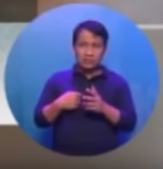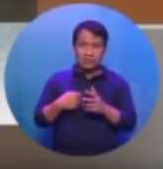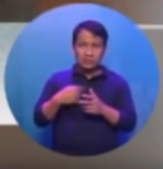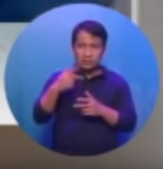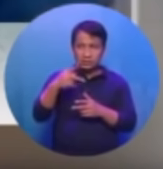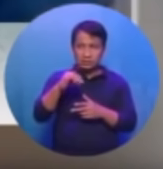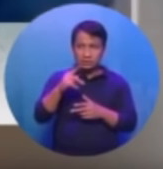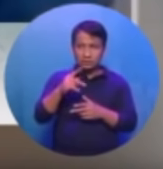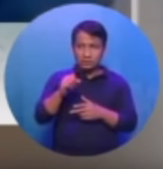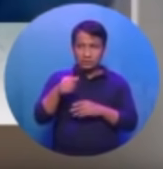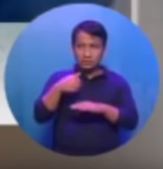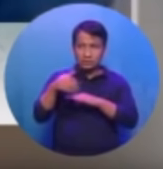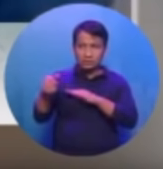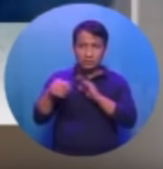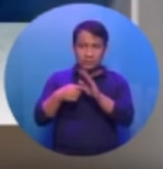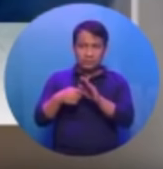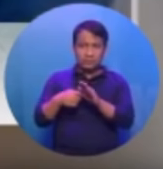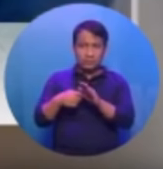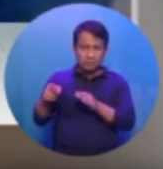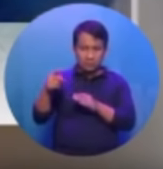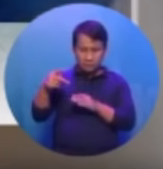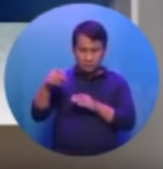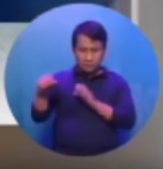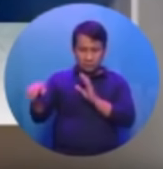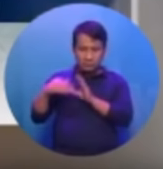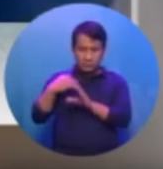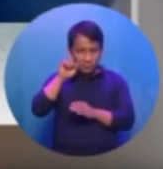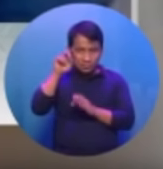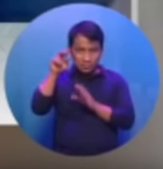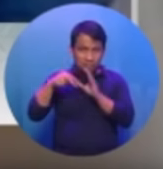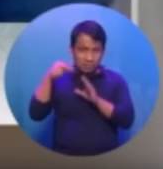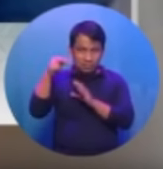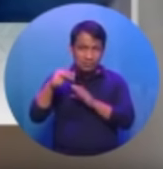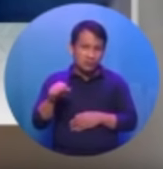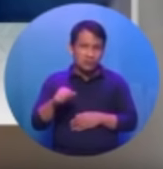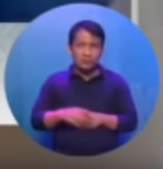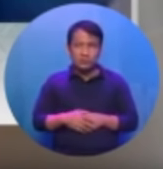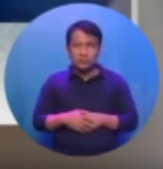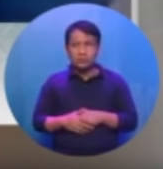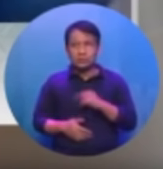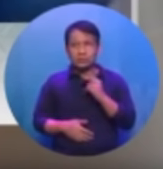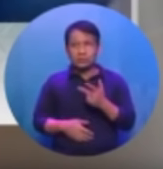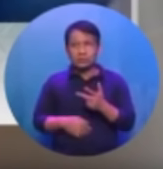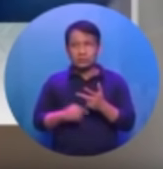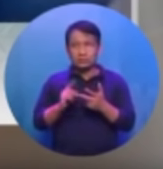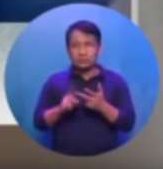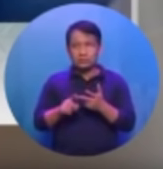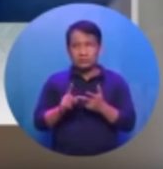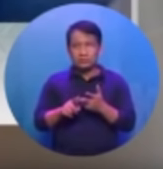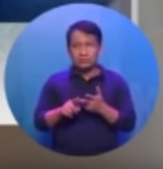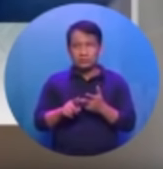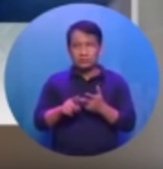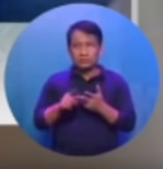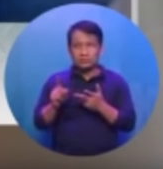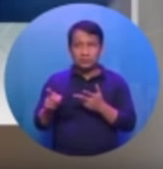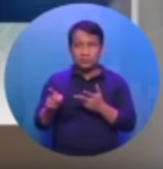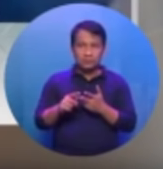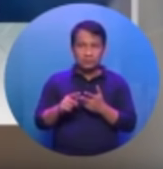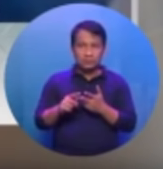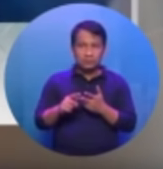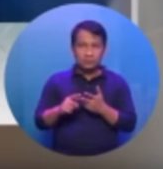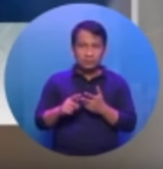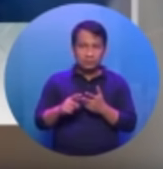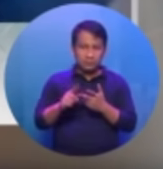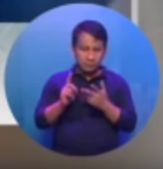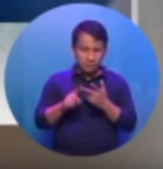Pakistani, pinapadalan ka ng sex video nila. Parang ng asar pa. Opo, sir. And then itong pangatlo, opo, sir. Lebanese. Pinapadalan po ako